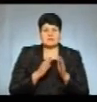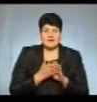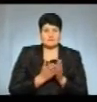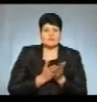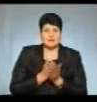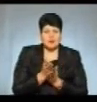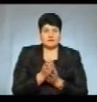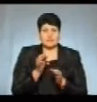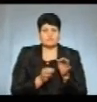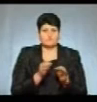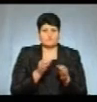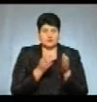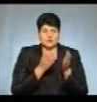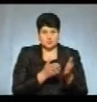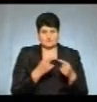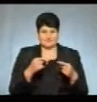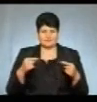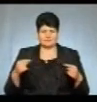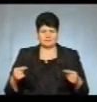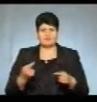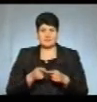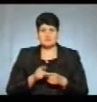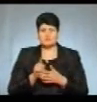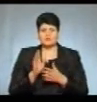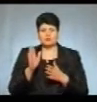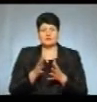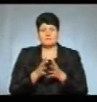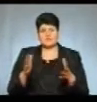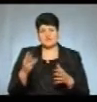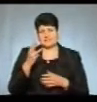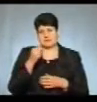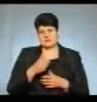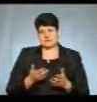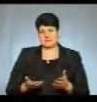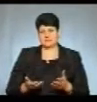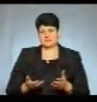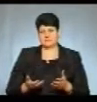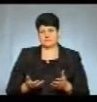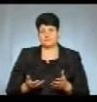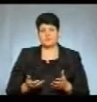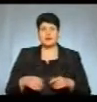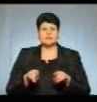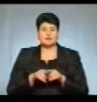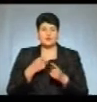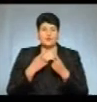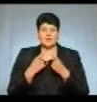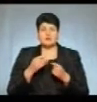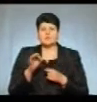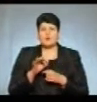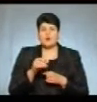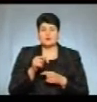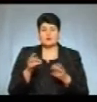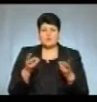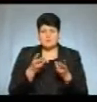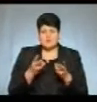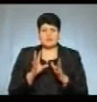направити матеріали до суду, ну і таке інше. Це повинно бути більш ніж 3 місяці однозначно. Також вона тоді говорила про те, що необхідно вести